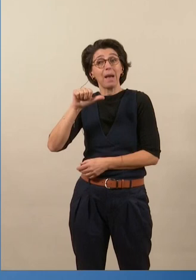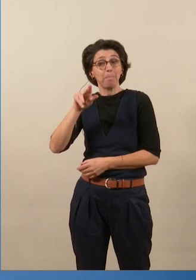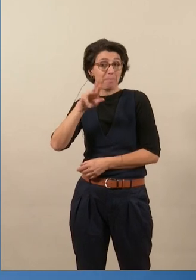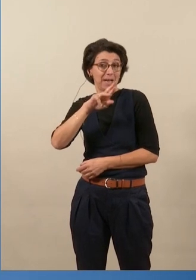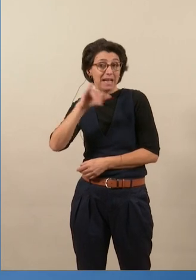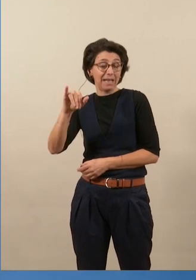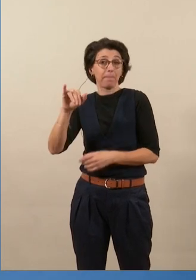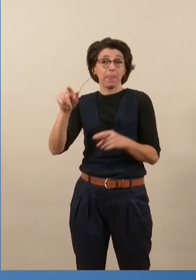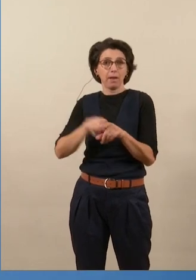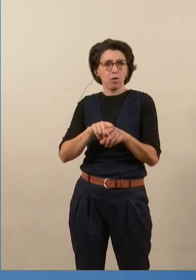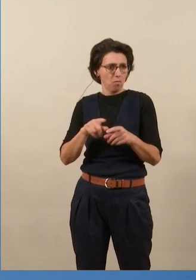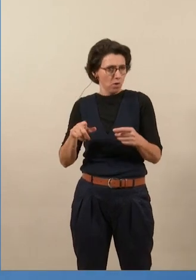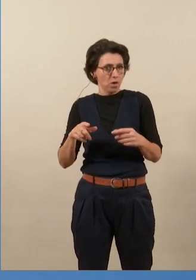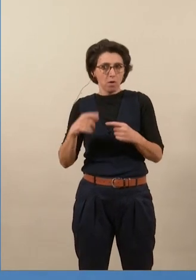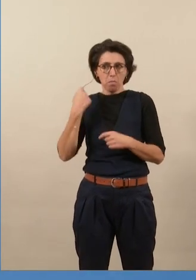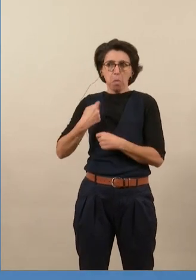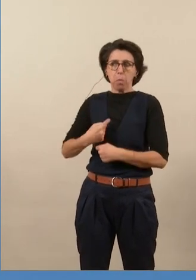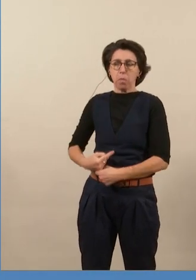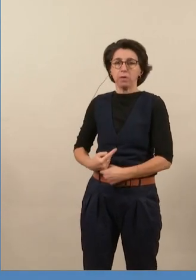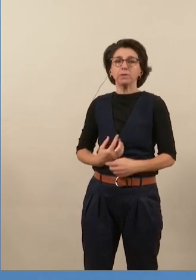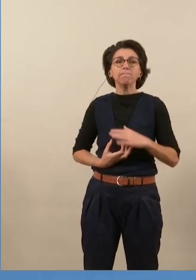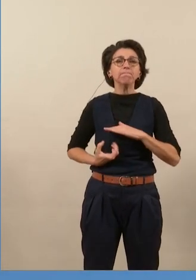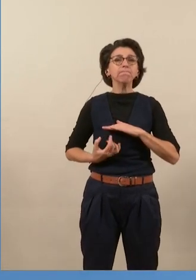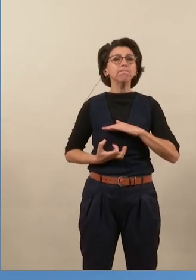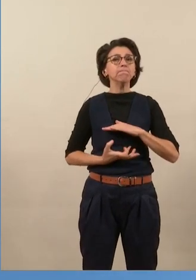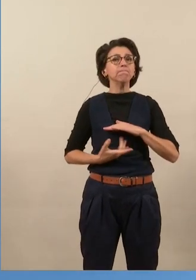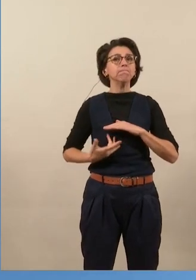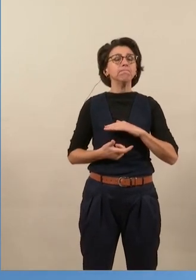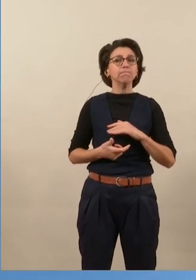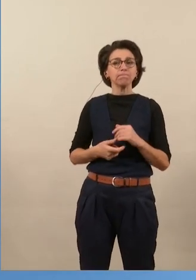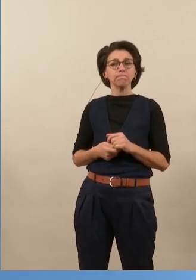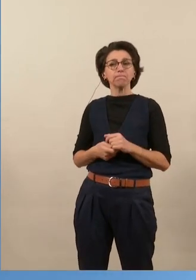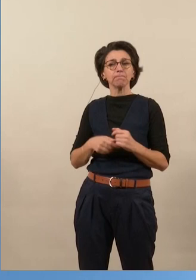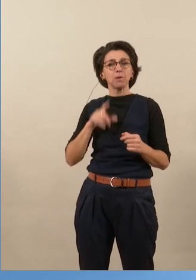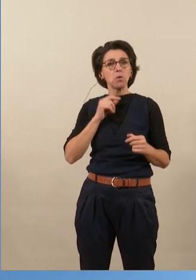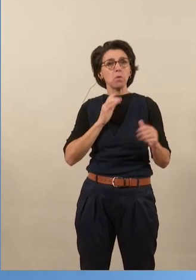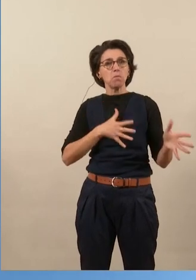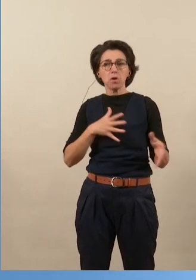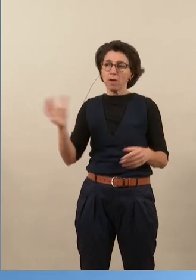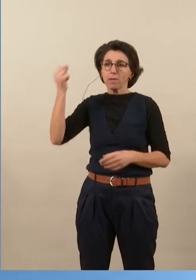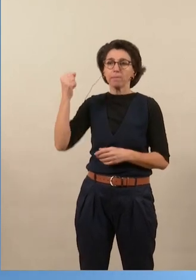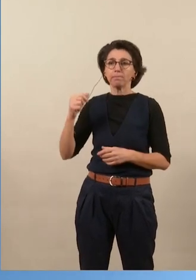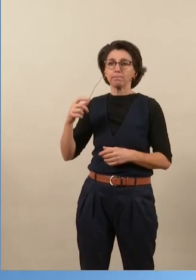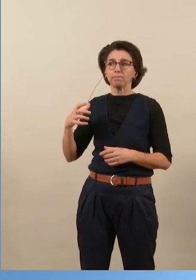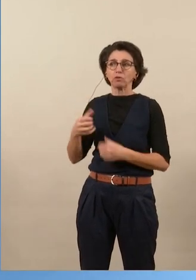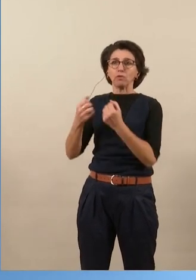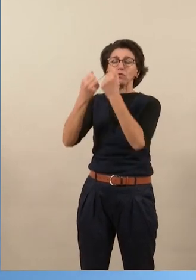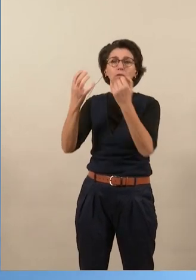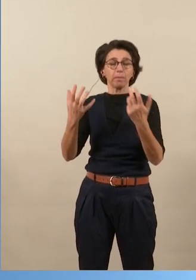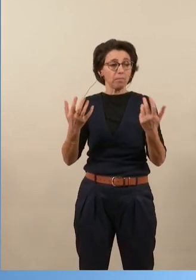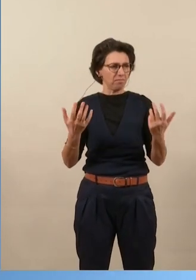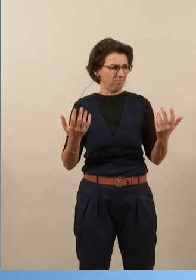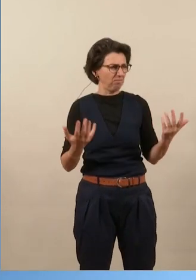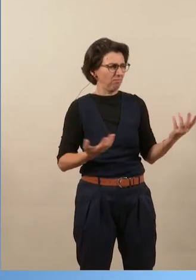suivre les ordres du cabinet et que éic Piol rattrapait aux branches c'est très important parce que ça crédibilise